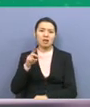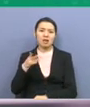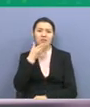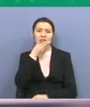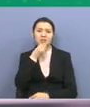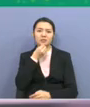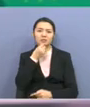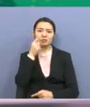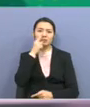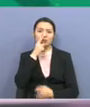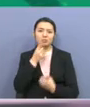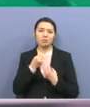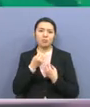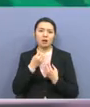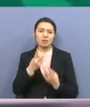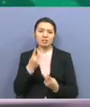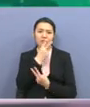мейрамын тамашалауда.